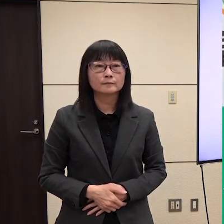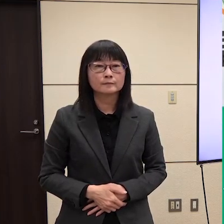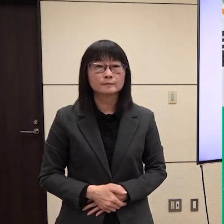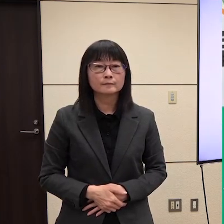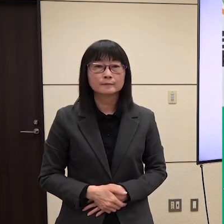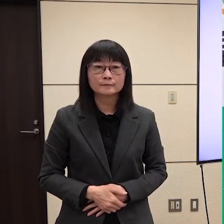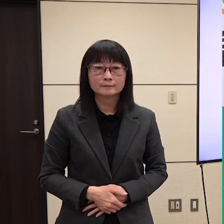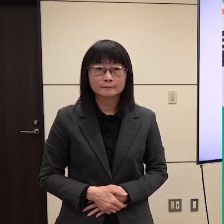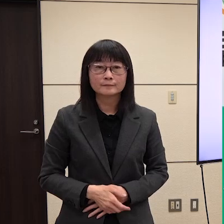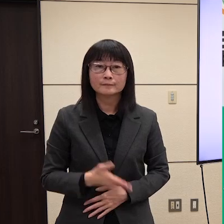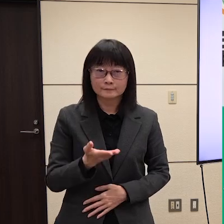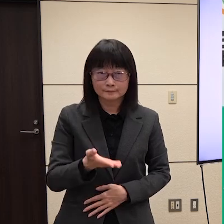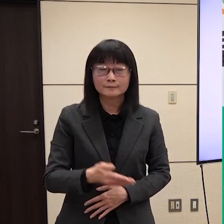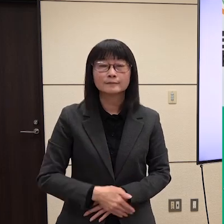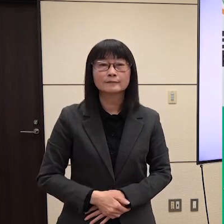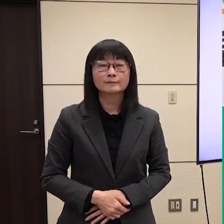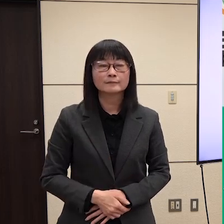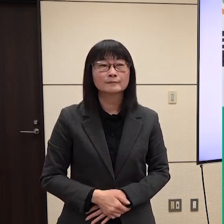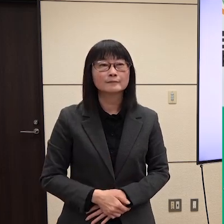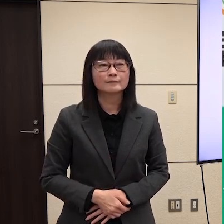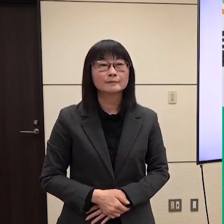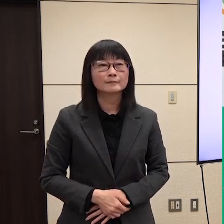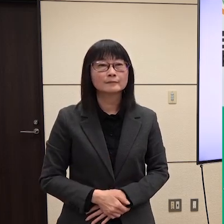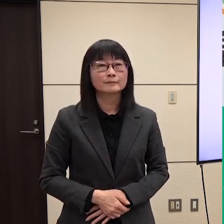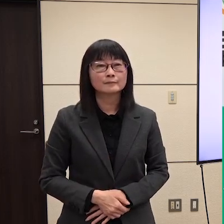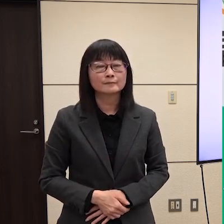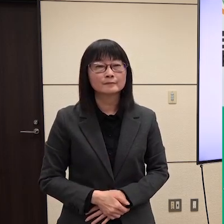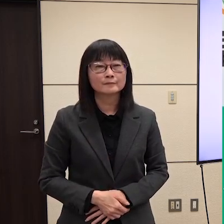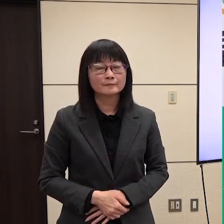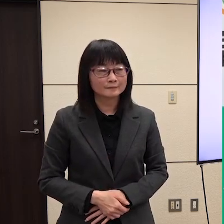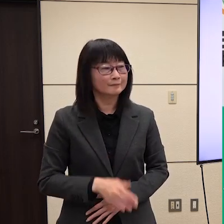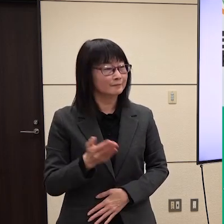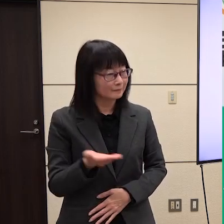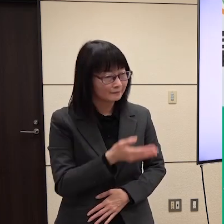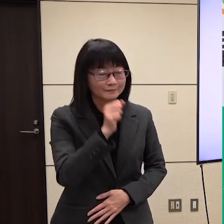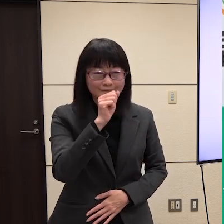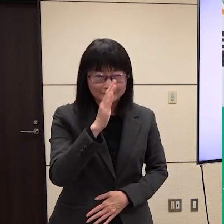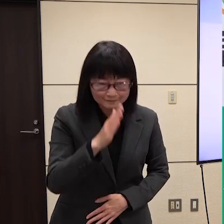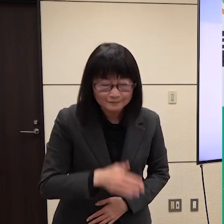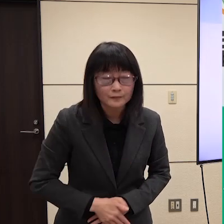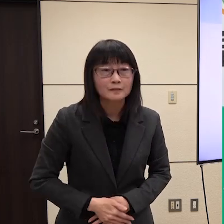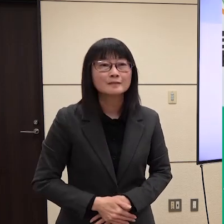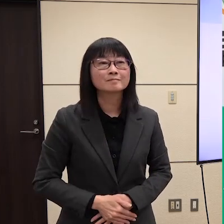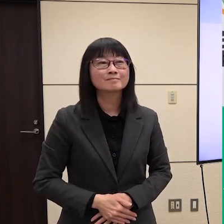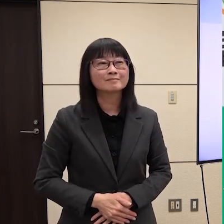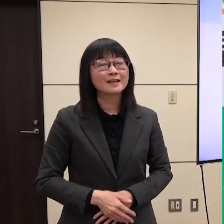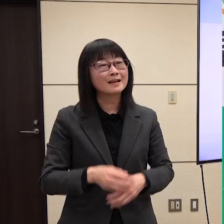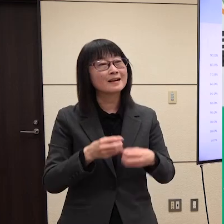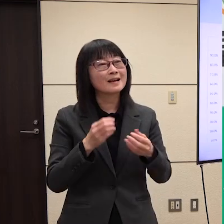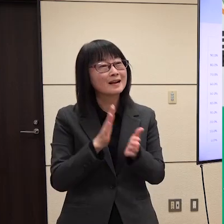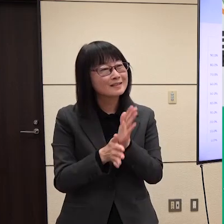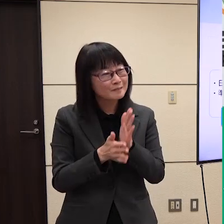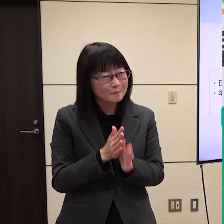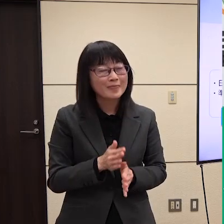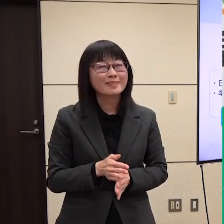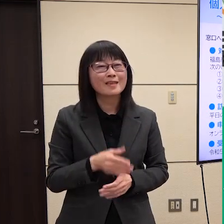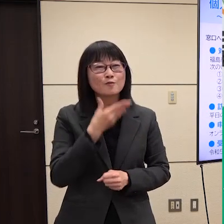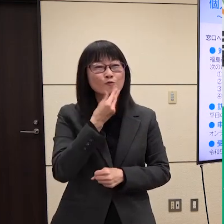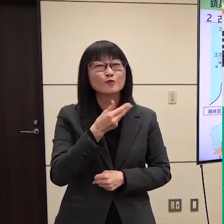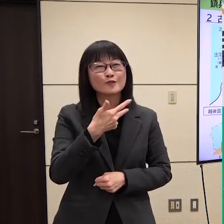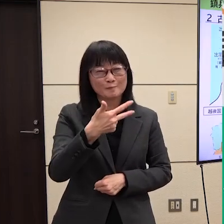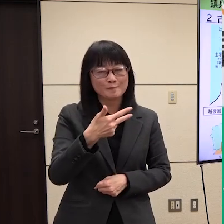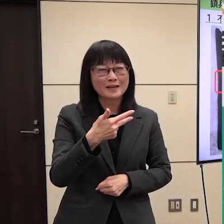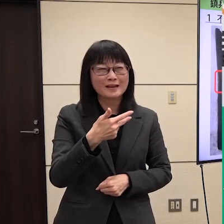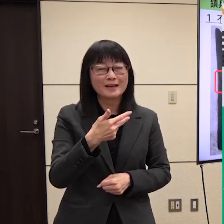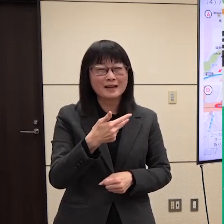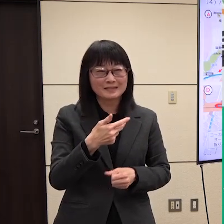SCT さん、 すみません、福島テレビの木谷と申します。よろしくお願いいたします。市長、改めて福島シティマラソン、こちらの